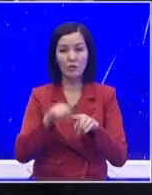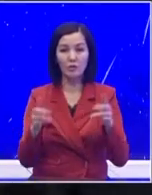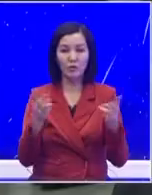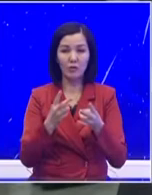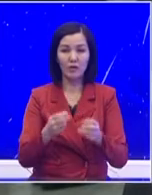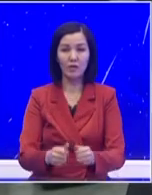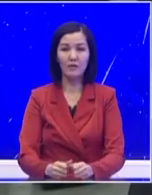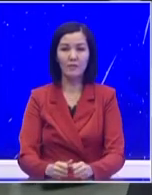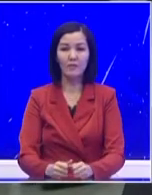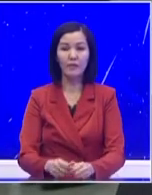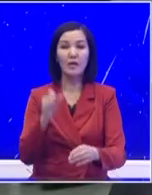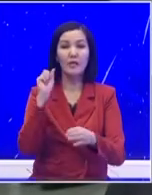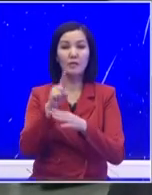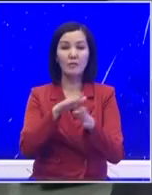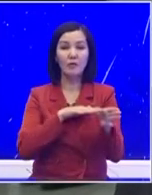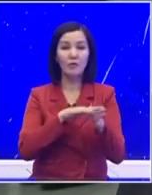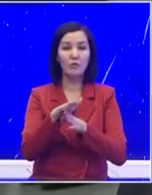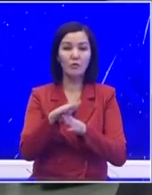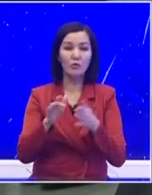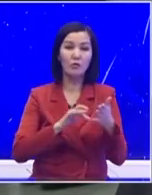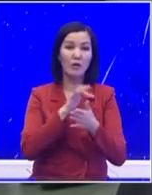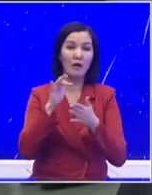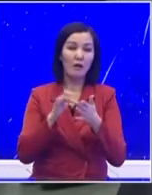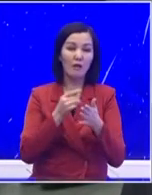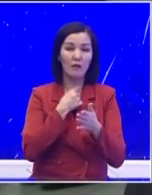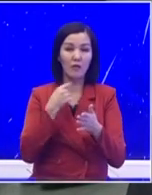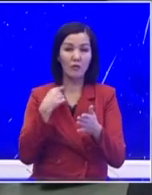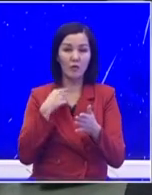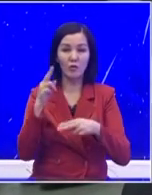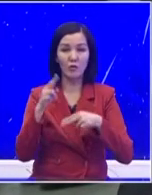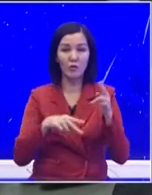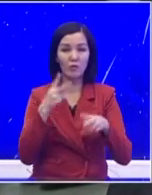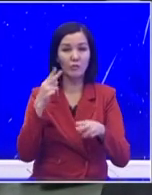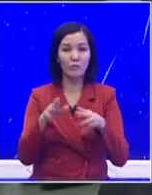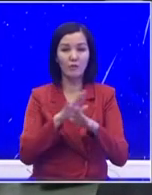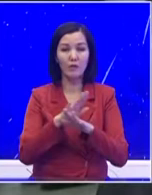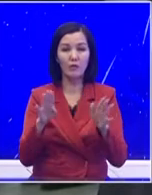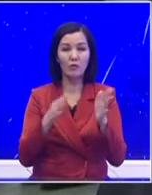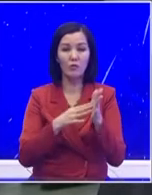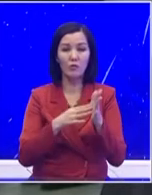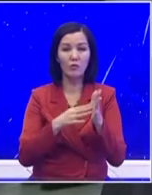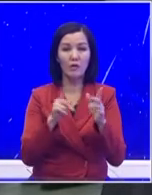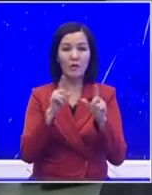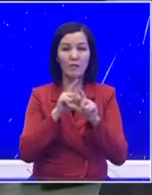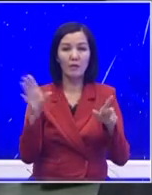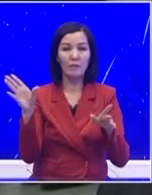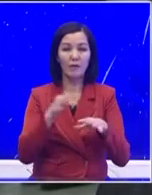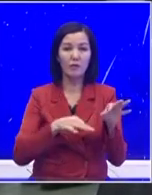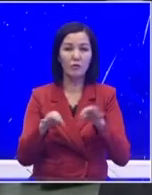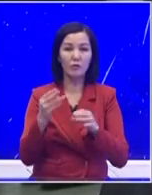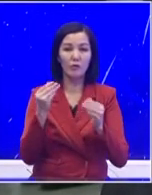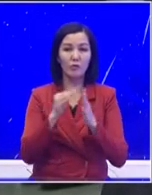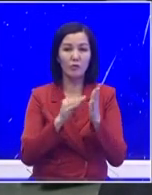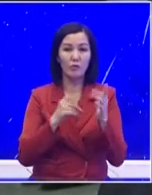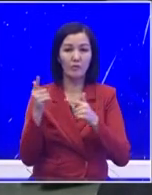жылдамдатыңыздар. Тапсырмаларды орындау үшін қала Талдықорған қаласындағы құрылысы бітпей қалған 9 мекенжайдың барлық жобалау сметалық